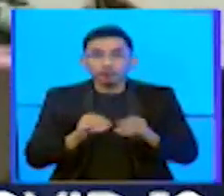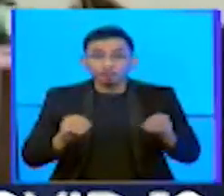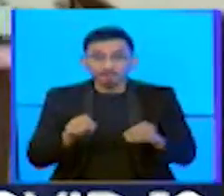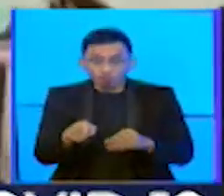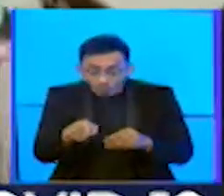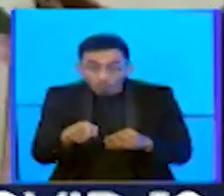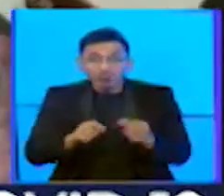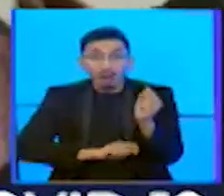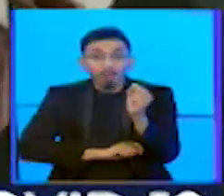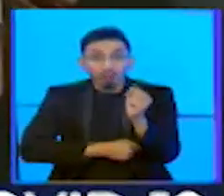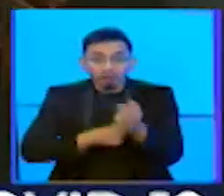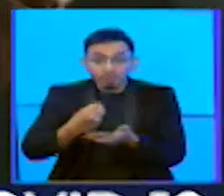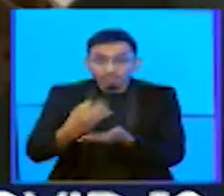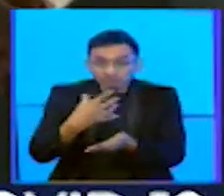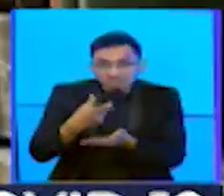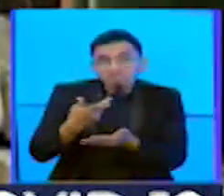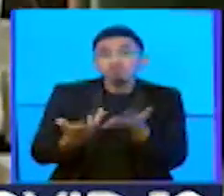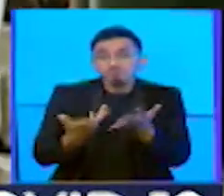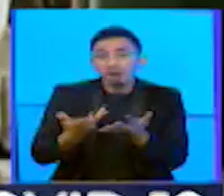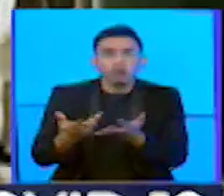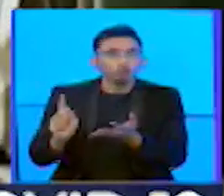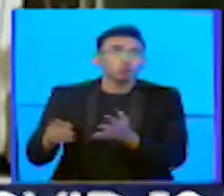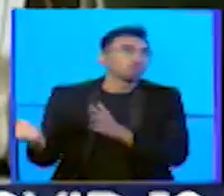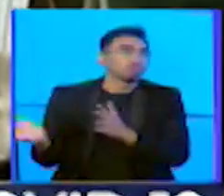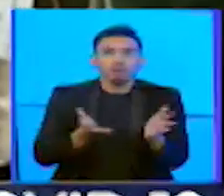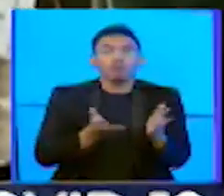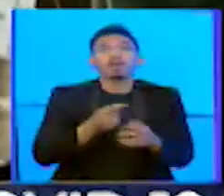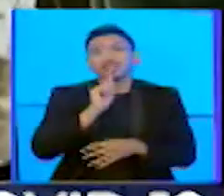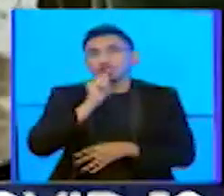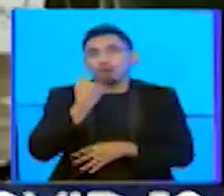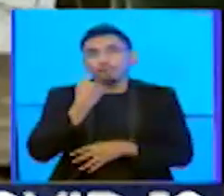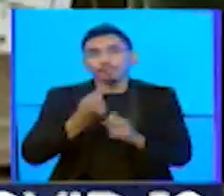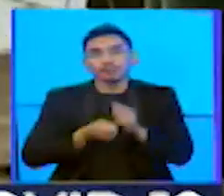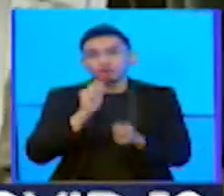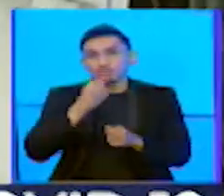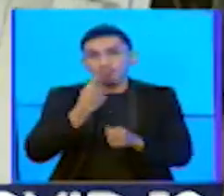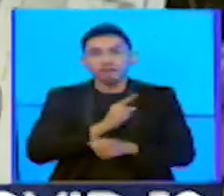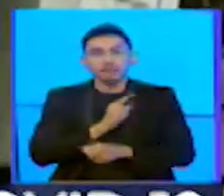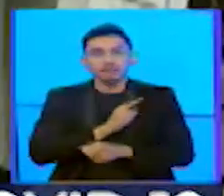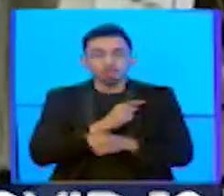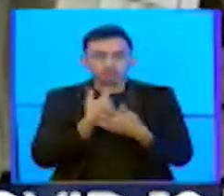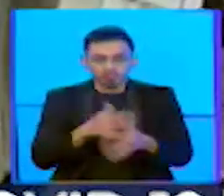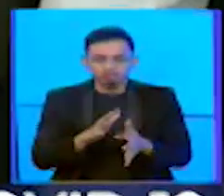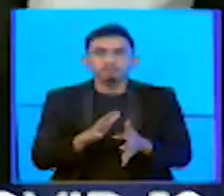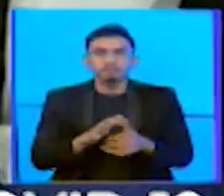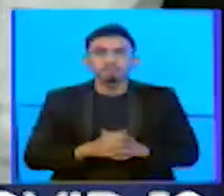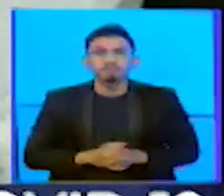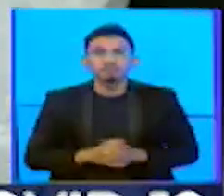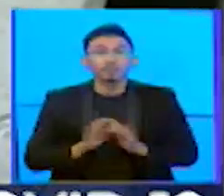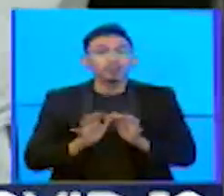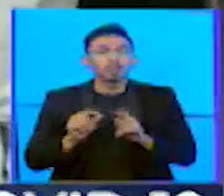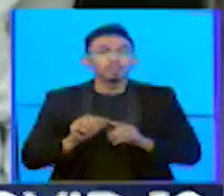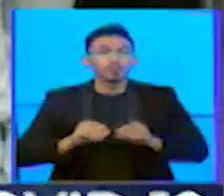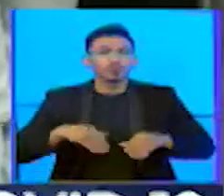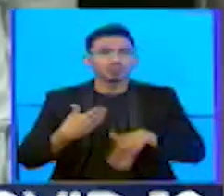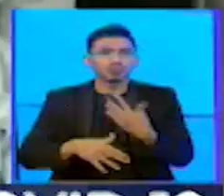dengan hasil reaktif segera gejala disuap tes dan isolasi Mandiri di bawah pengawasan tim Satgas covita intense melihat banyaknya petugas